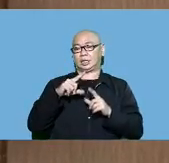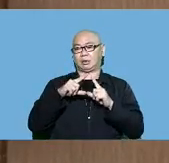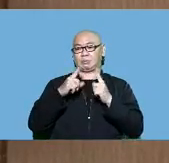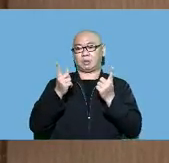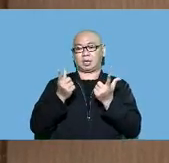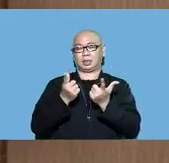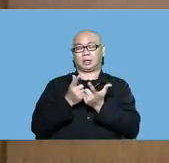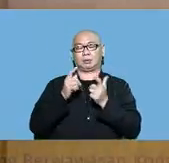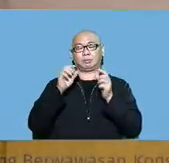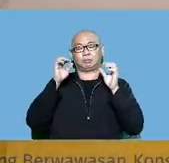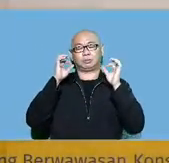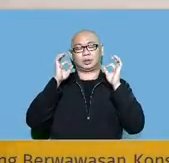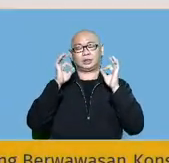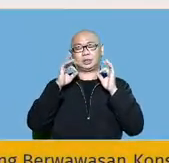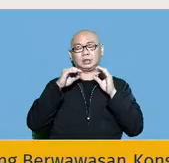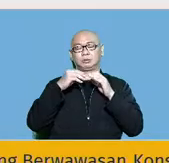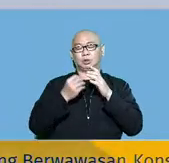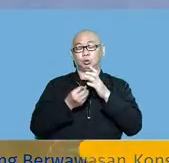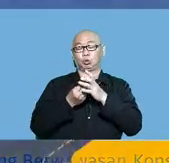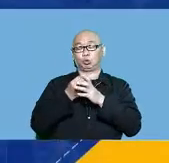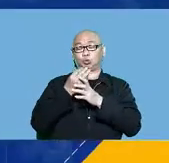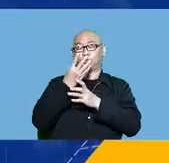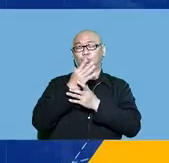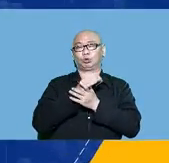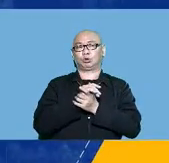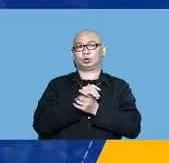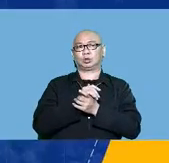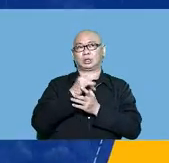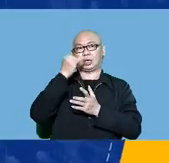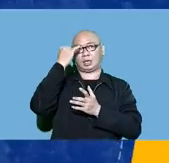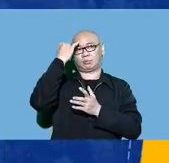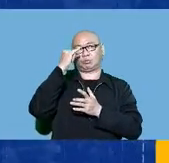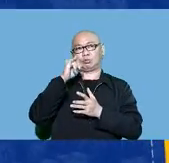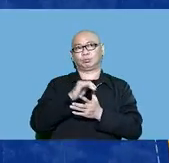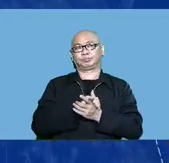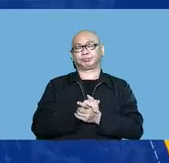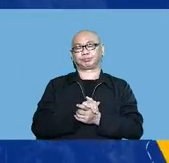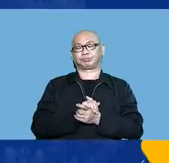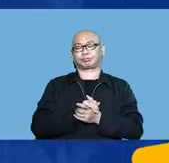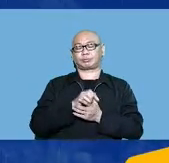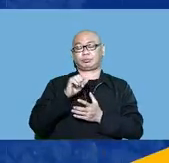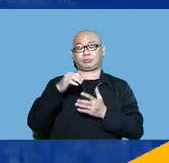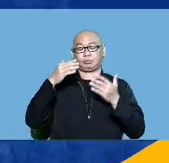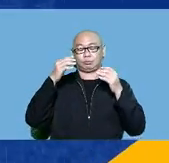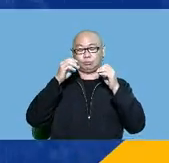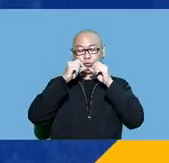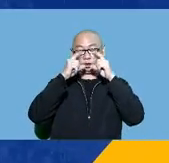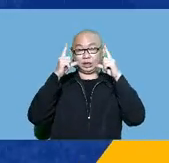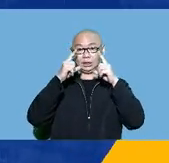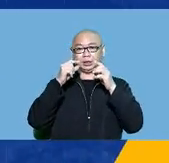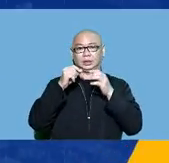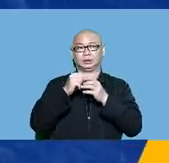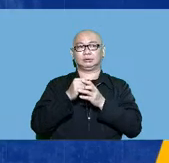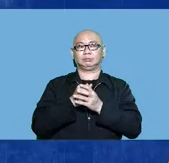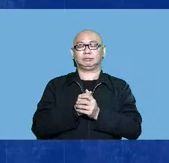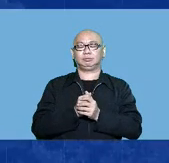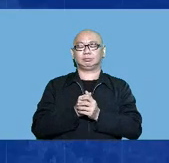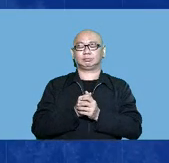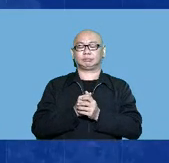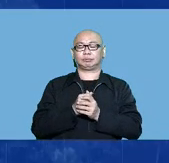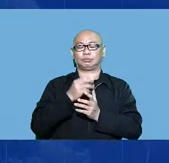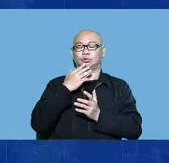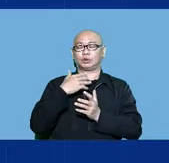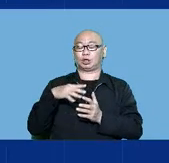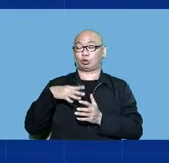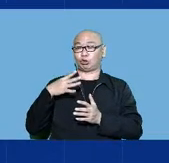pendidikan semakin subur secara keilmuan. Ini bukti nyata bahwa kita memiliki